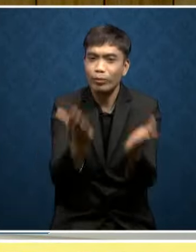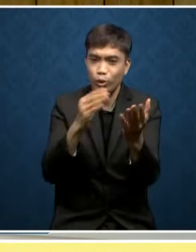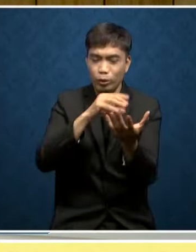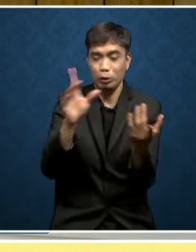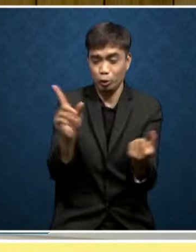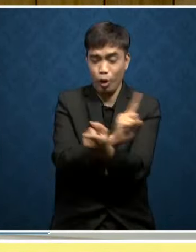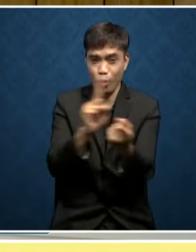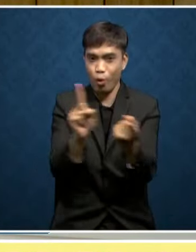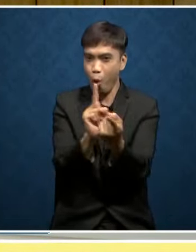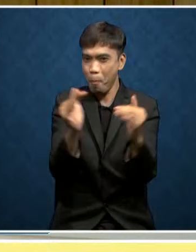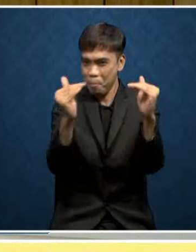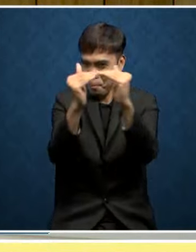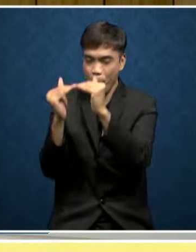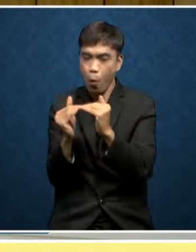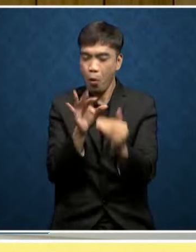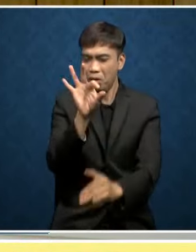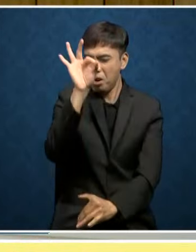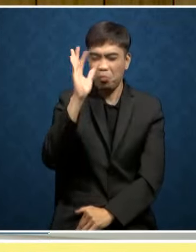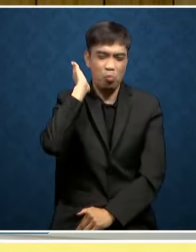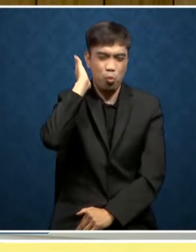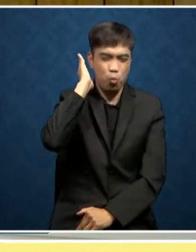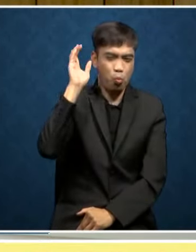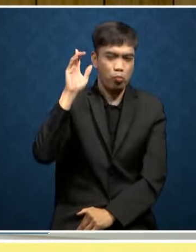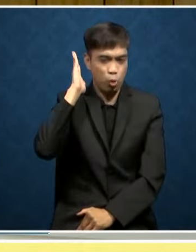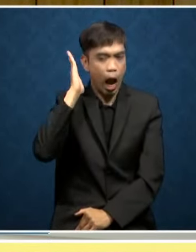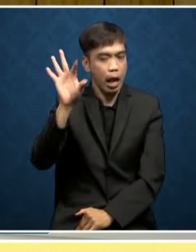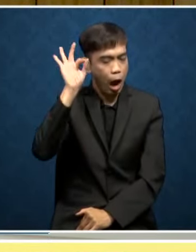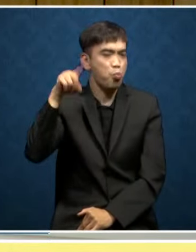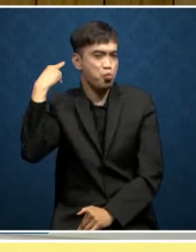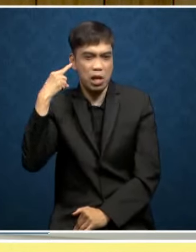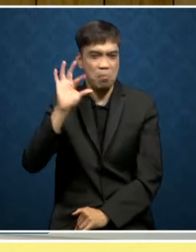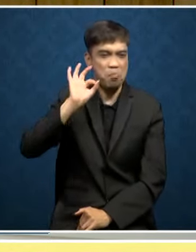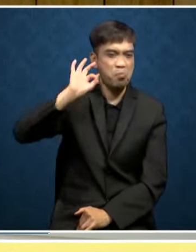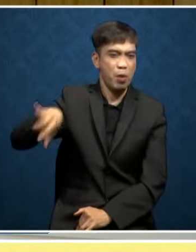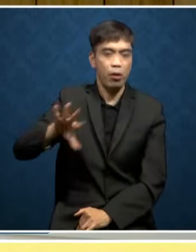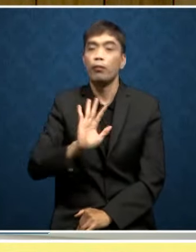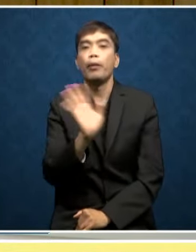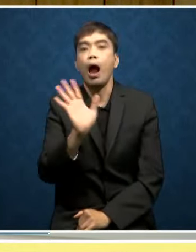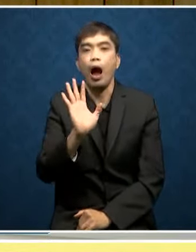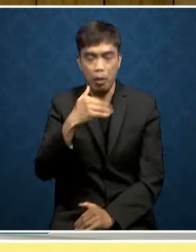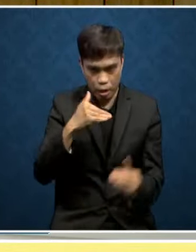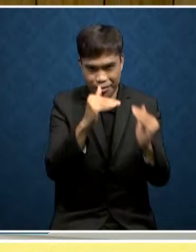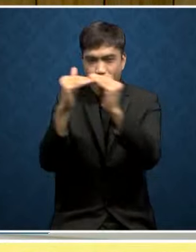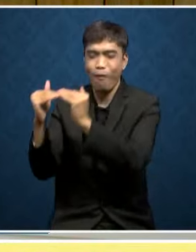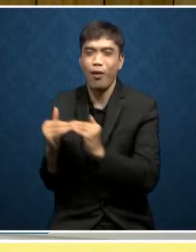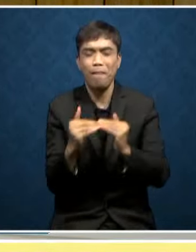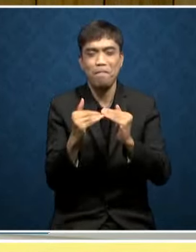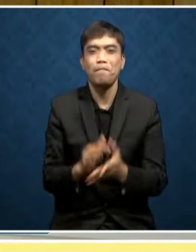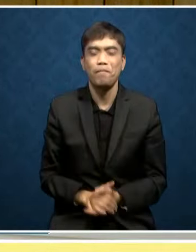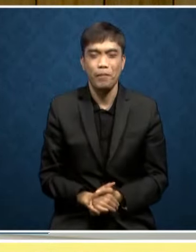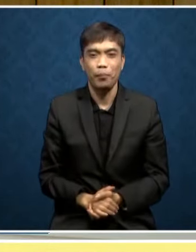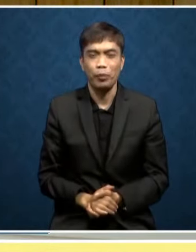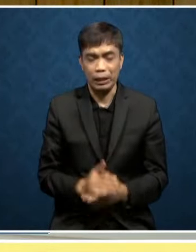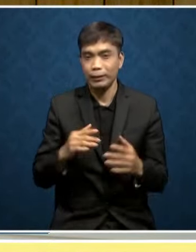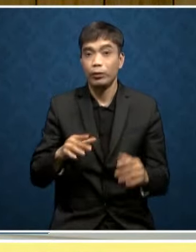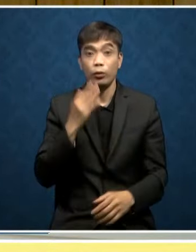ไม่เลือกปฏิบัติและเท่าเทียมสำหรับทุกคนท่านประธานอาจไม่ทราบว่าเหตุผลหนึ่งที่ผู้หญิง